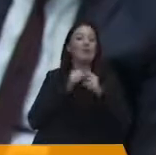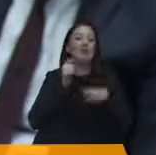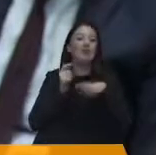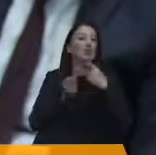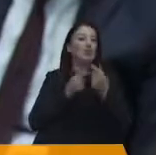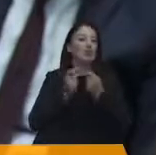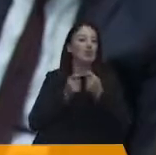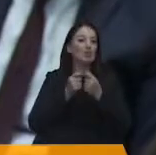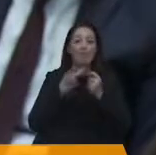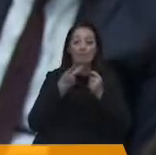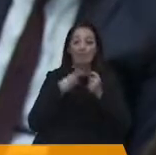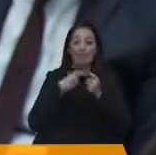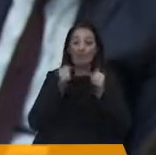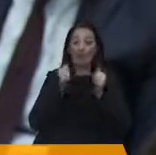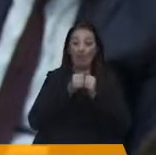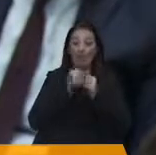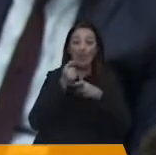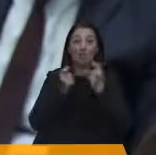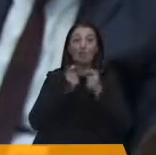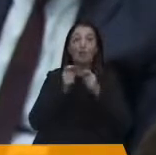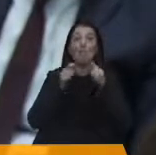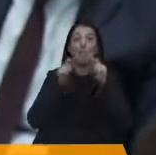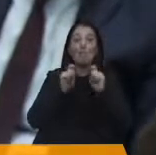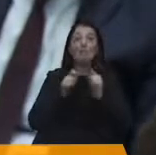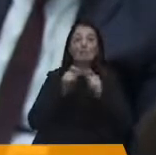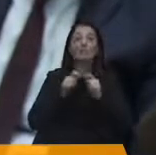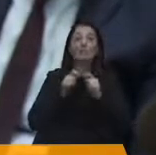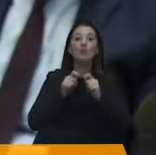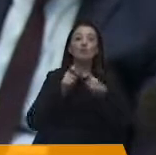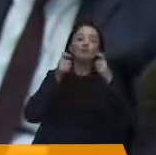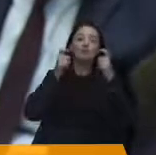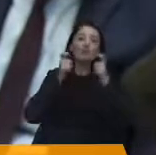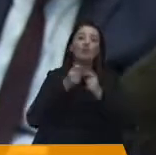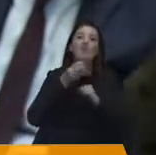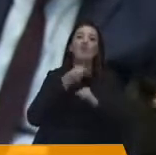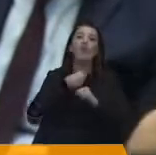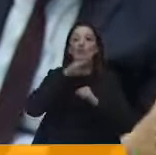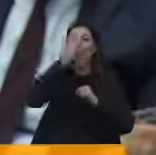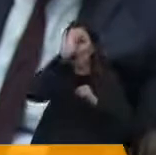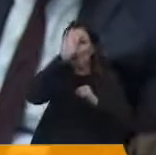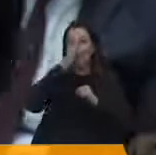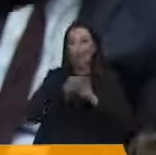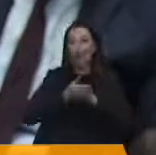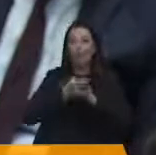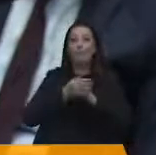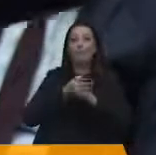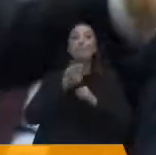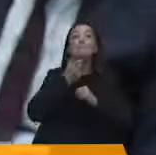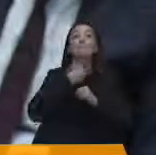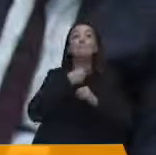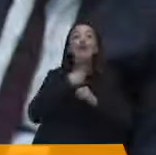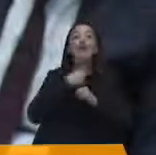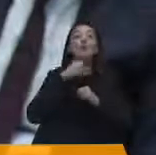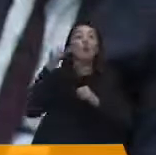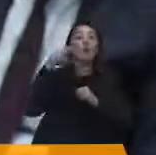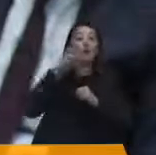çalışalım. Bize birlikte çalışma zorunluluğunu yüklemiştir İstanbullular. Beykoz'da AK